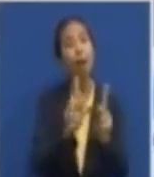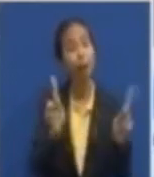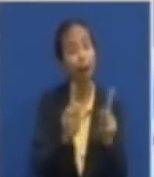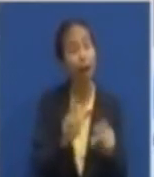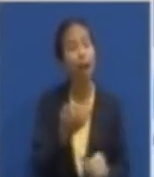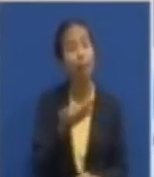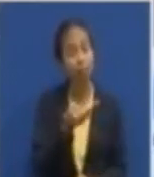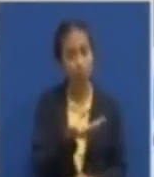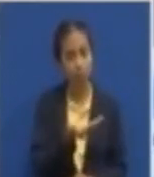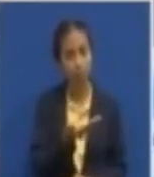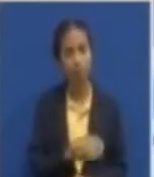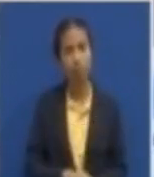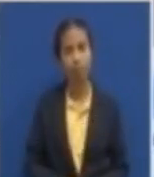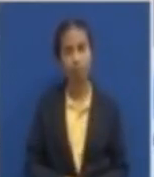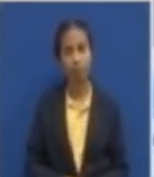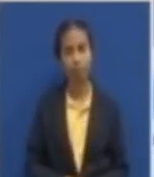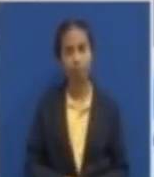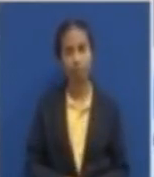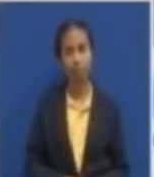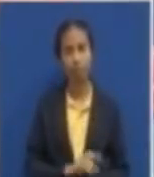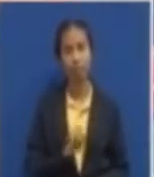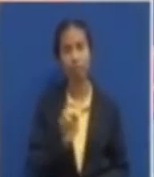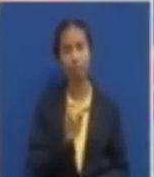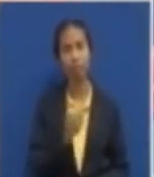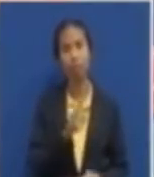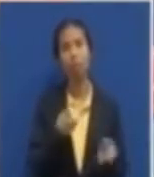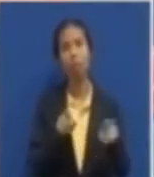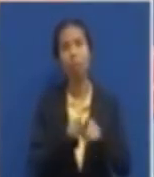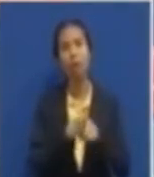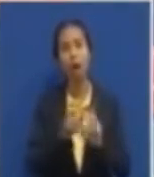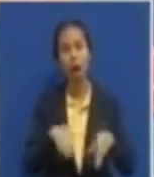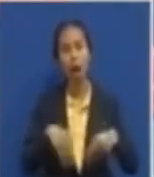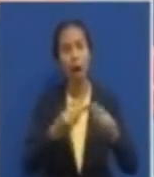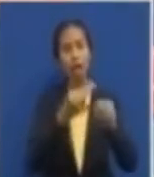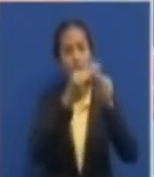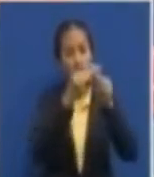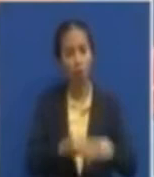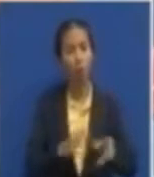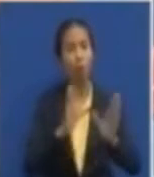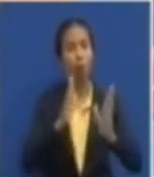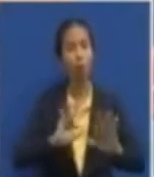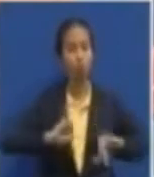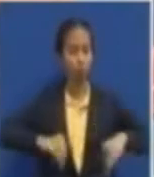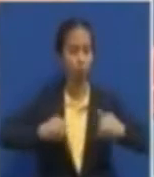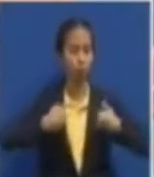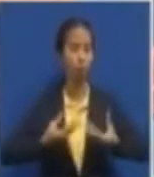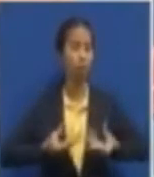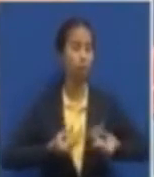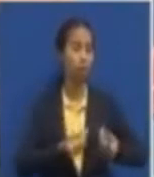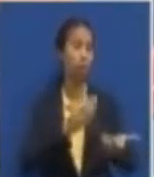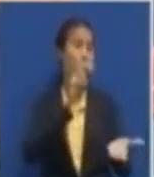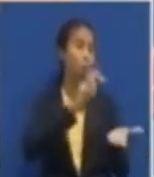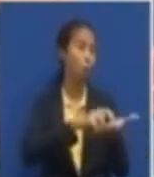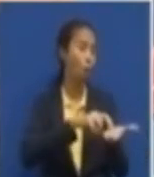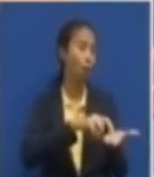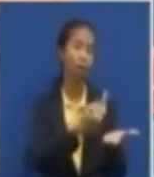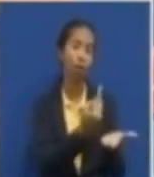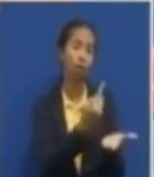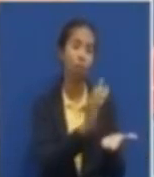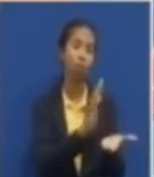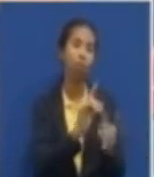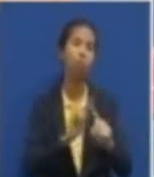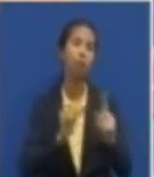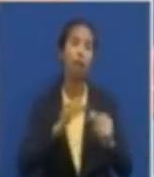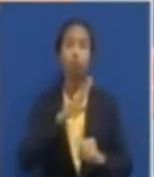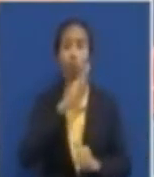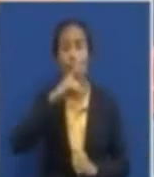ว่าอย่าให้เฉพาะผู้ที่มีที่ดินโฉนดนะครับไม่ว่าจะเป็นเอกสารสิทธิ์ใดก็แล้วแต่ถ้าเป็นคนไท